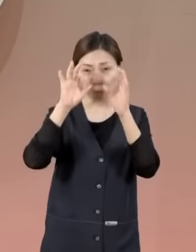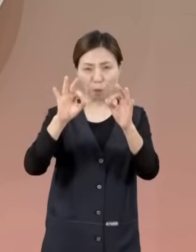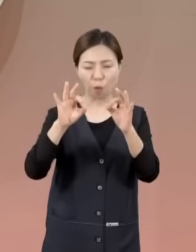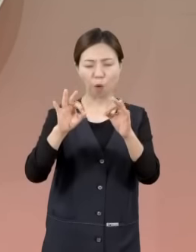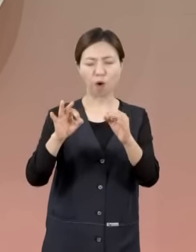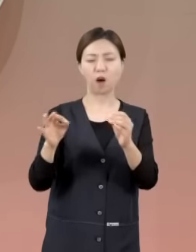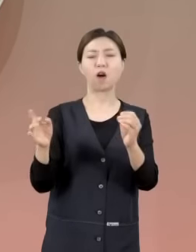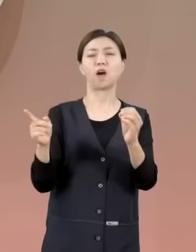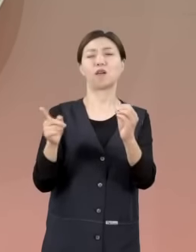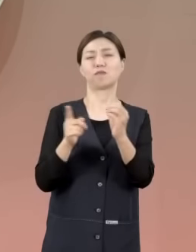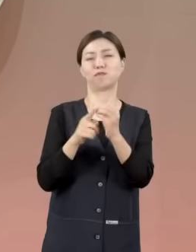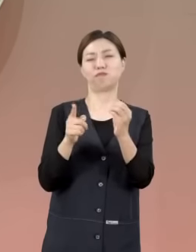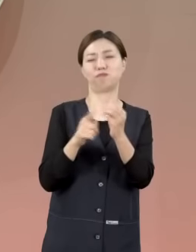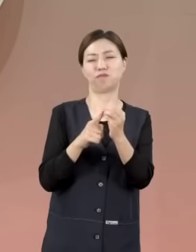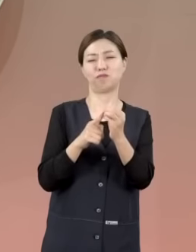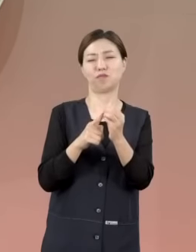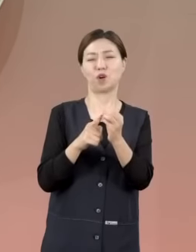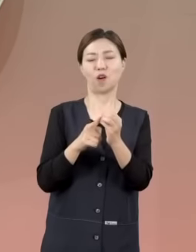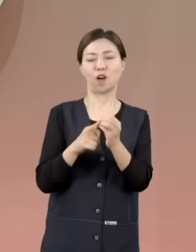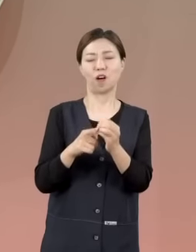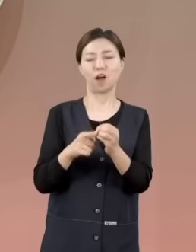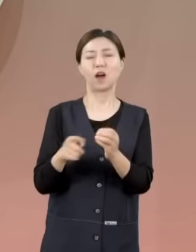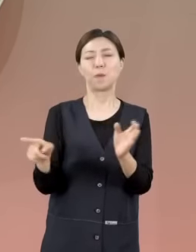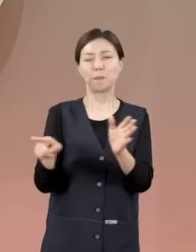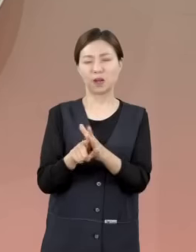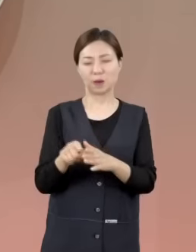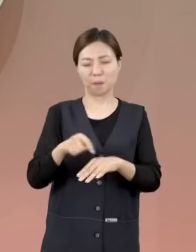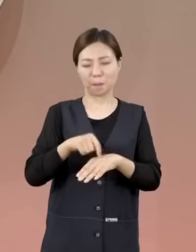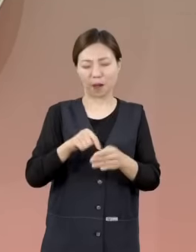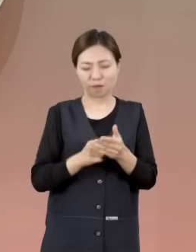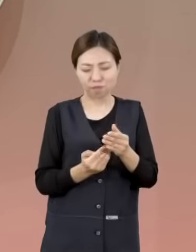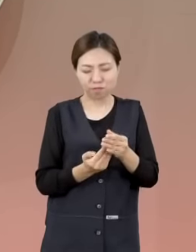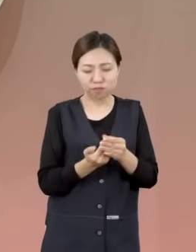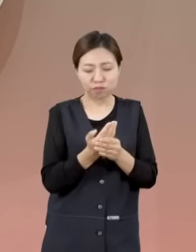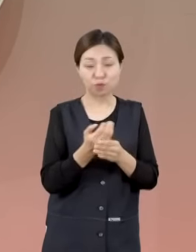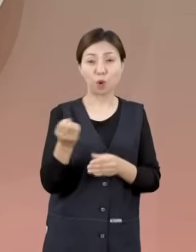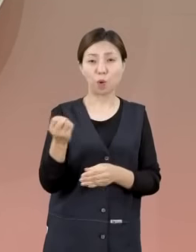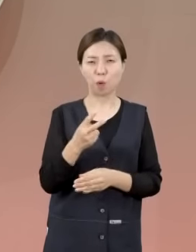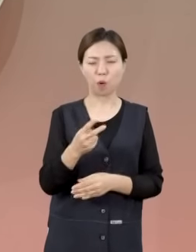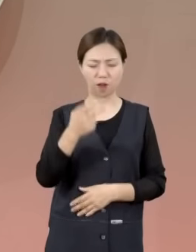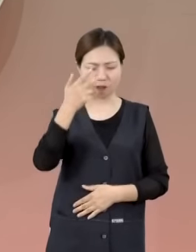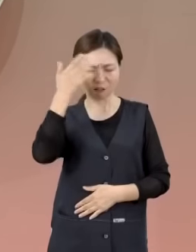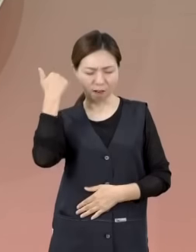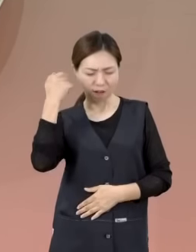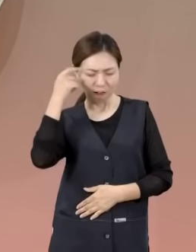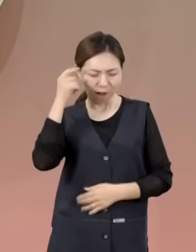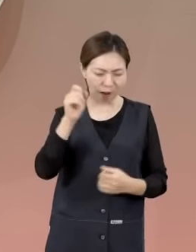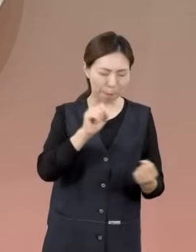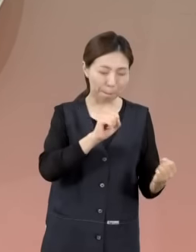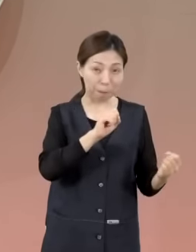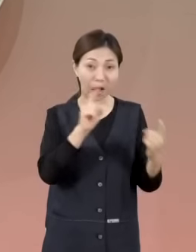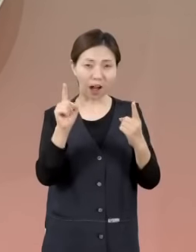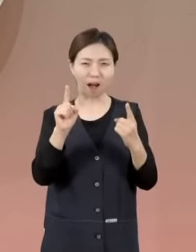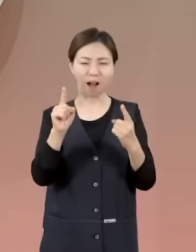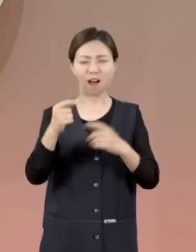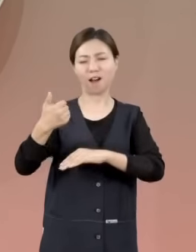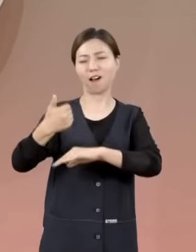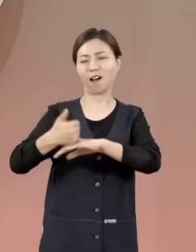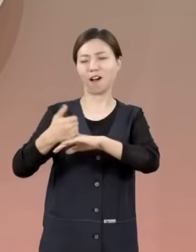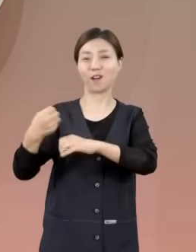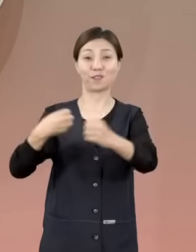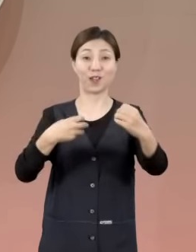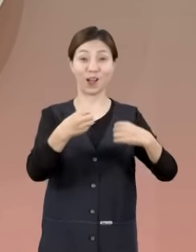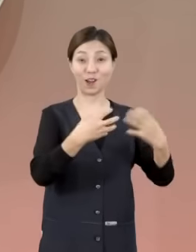통해서 불심이 생겼다거나 잃어버렸던 불심을 되찾았다는 감사의